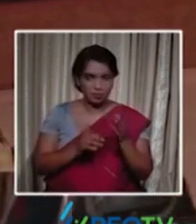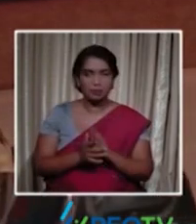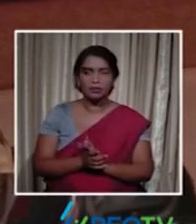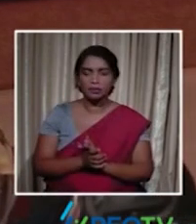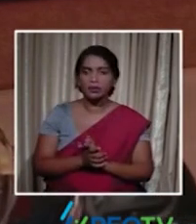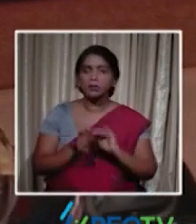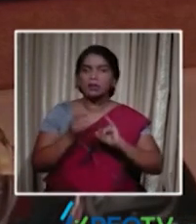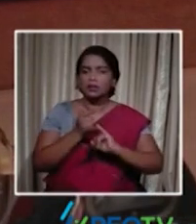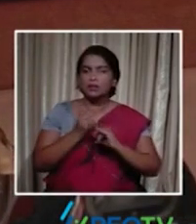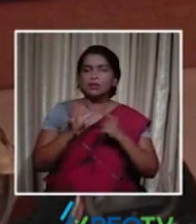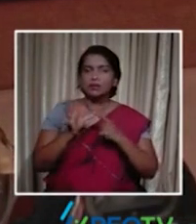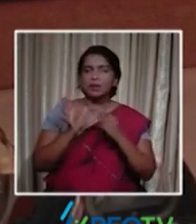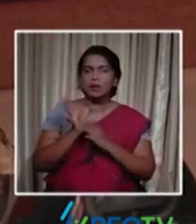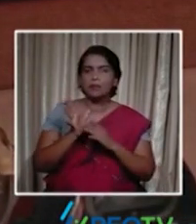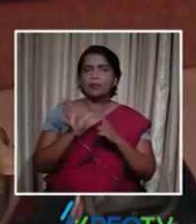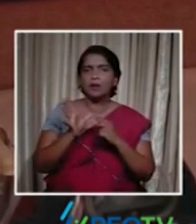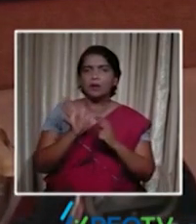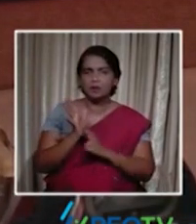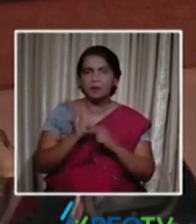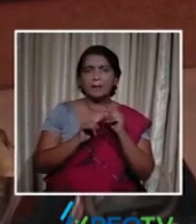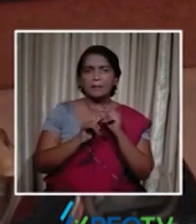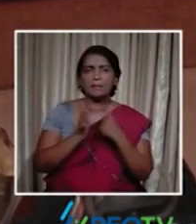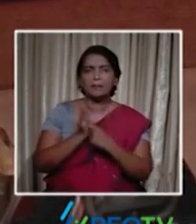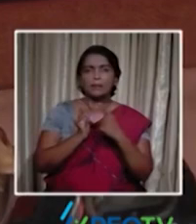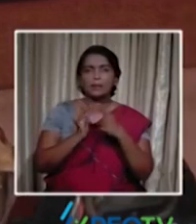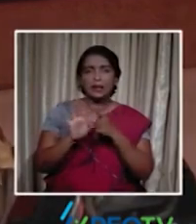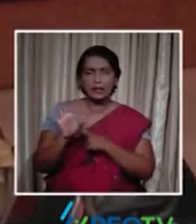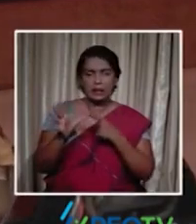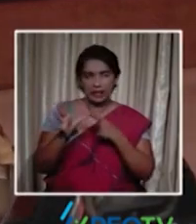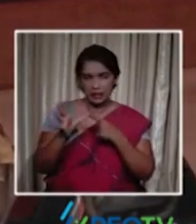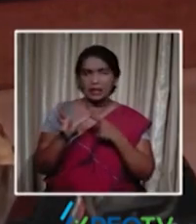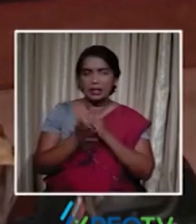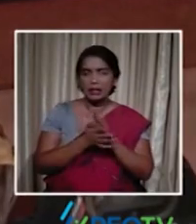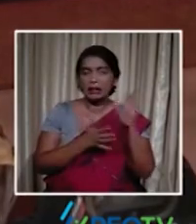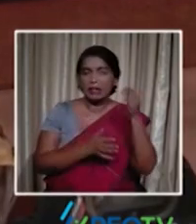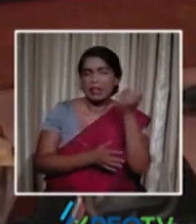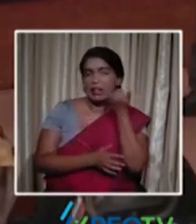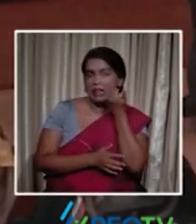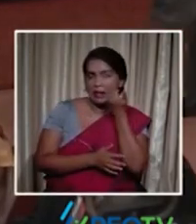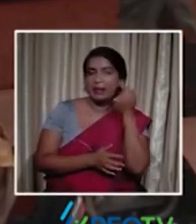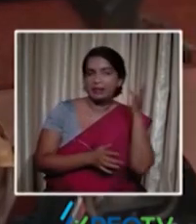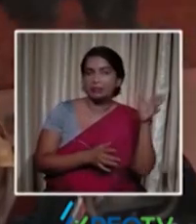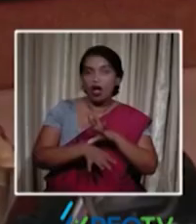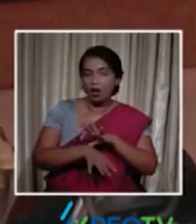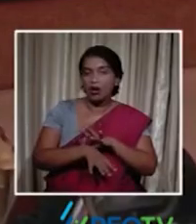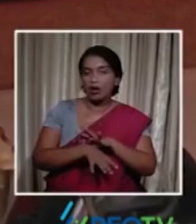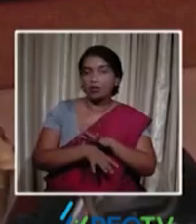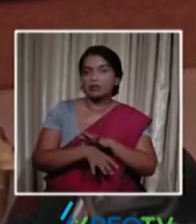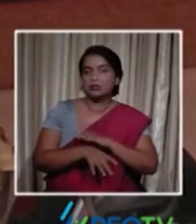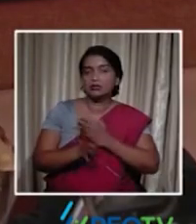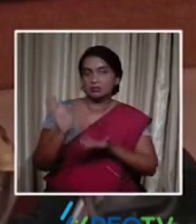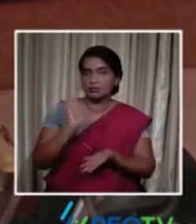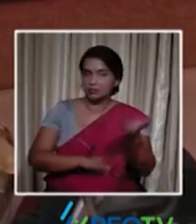සමන් ප්‍රිය හේරත් මන්ත්‍රීතුමා ඉතාමත්ම අසනීප තත්ත්වෙන් ඉන්න නිසා අපි එතුමාට ඡන්දේ දීමට අවස්ථාව දීලා පිටත්